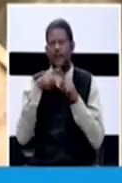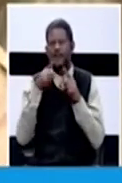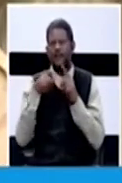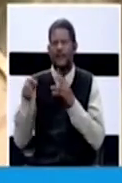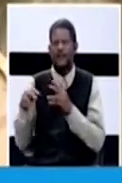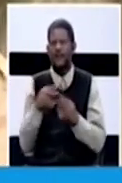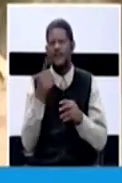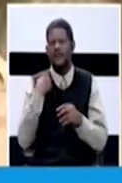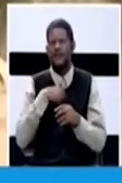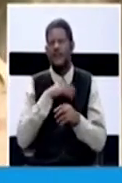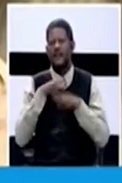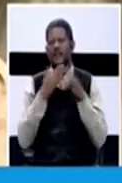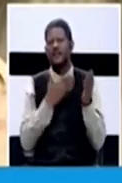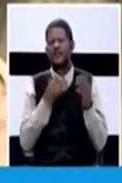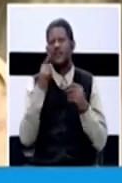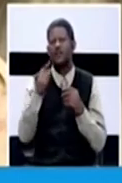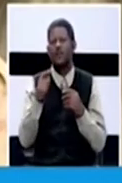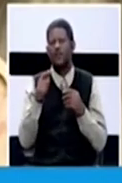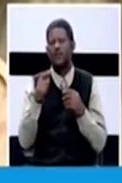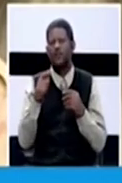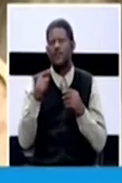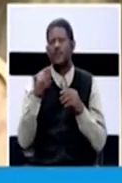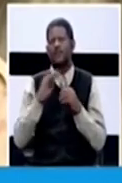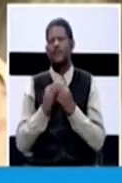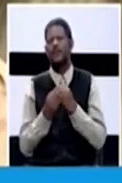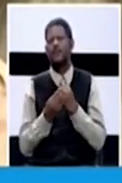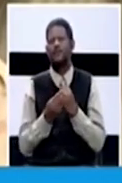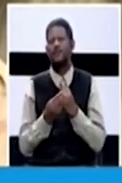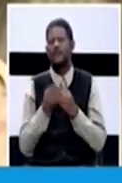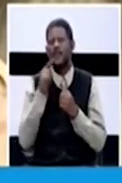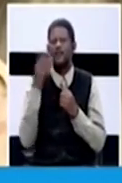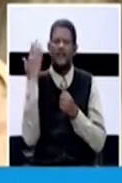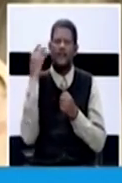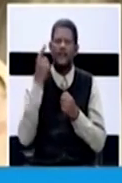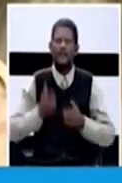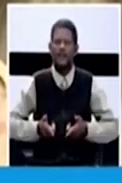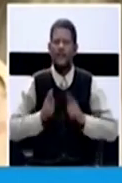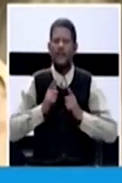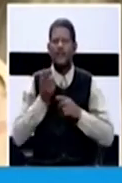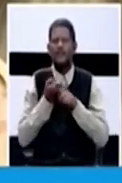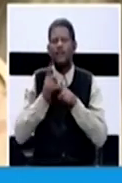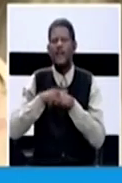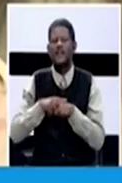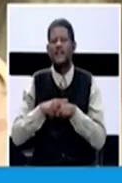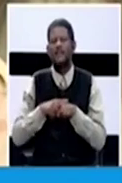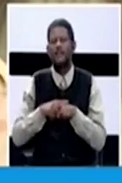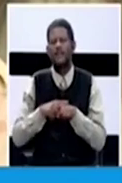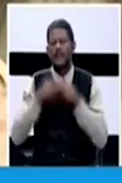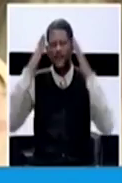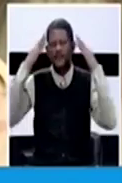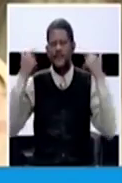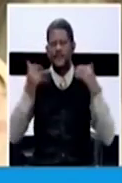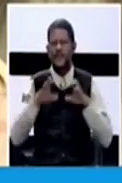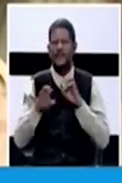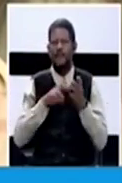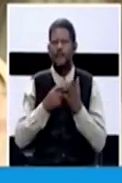መንገዲ ንሕና ገሽና ንስኹም ከዓ ቦኸምኡ ገይርኩም ክትቕበሉና ኣብቲ ናይ ቅድም ናብራና ንክንምለስ ተስፋ ንግብር ማለት